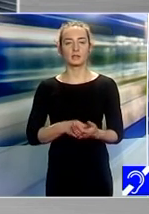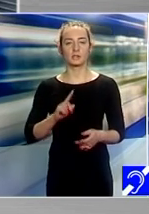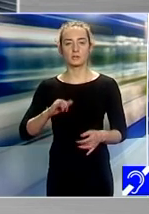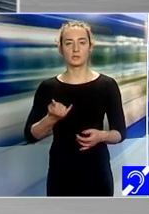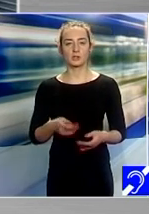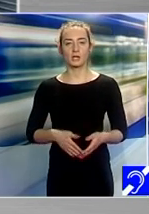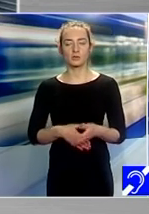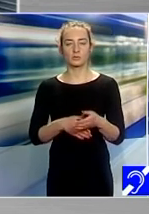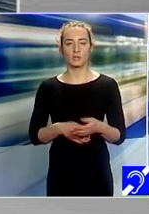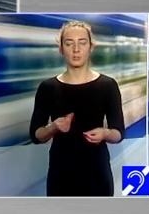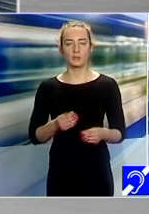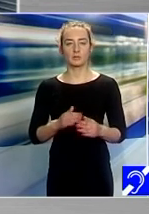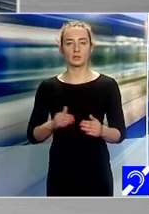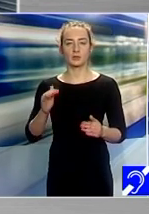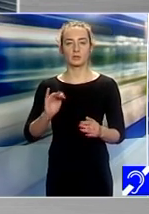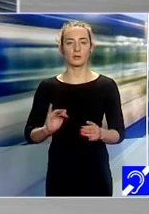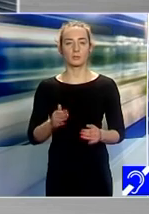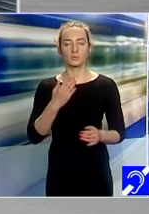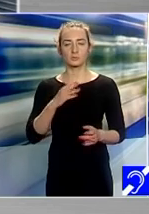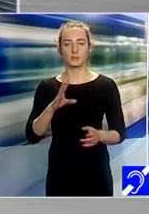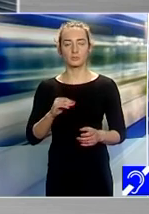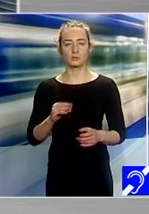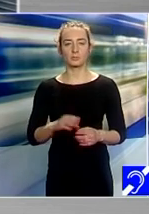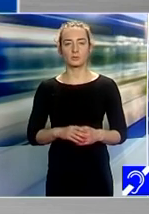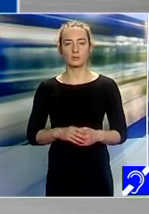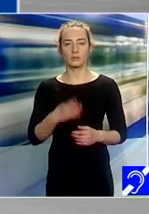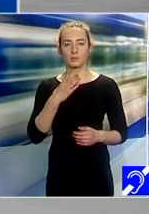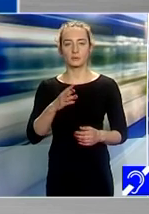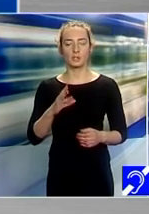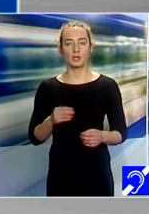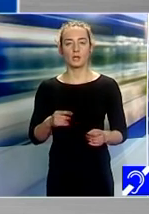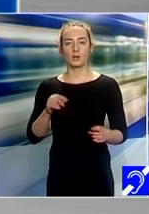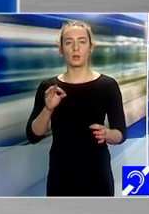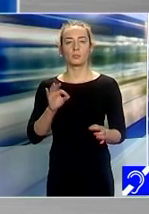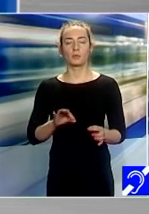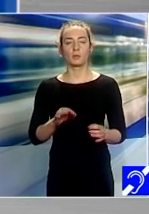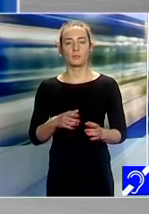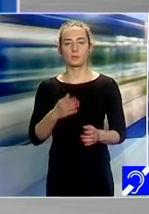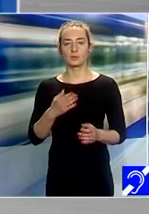pentru creșterea copilului. Vă mulțumesc foarte mult! Mulțumesc și eu! Punem punct aici ediție de astăzi a